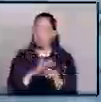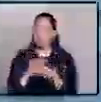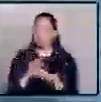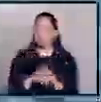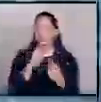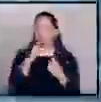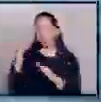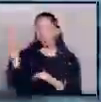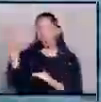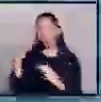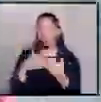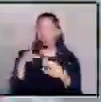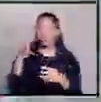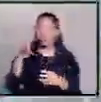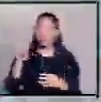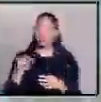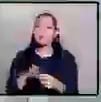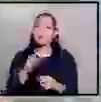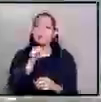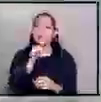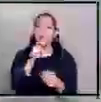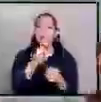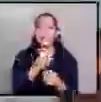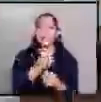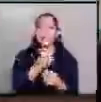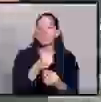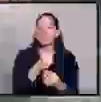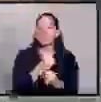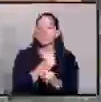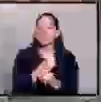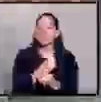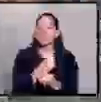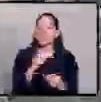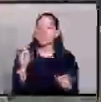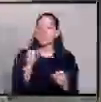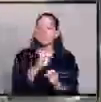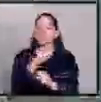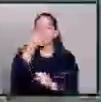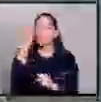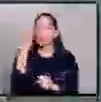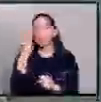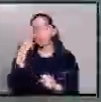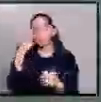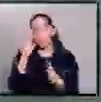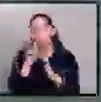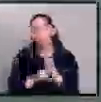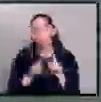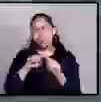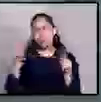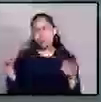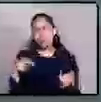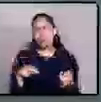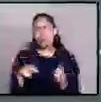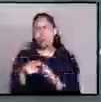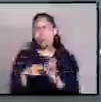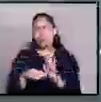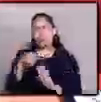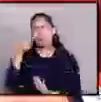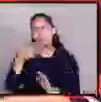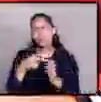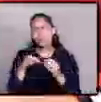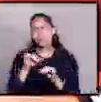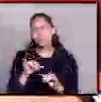nang sinabi ng DNR at DOH na hindi paligtas lumangoy sa dagat dahil bagamat bumaba na, ay mataas pa rin ang coliform level sa